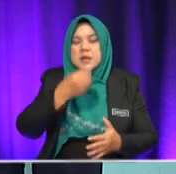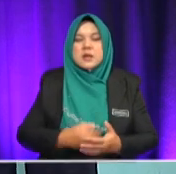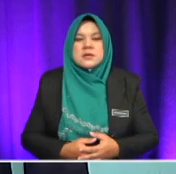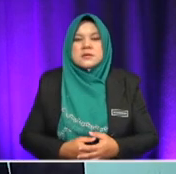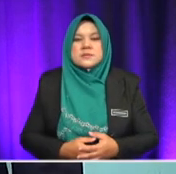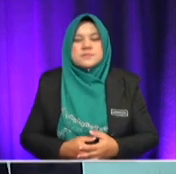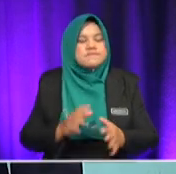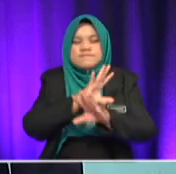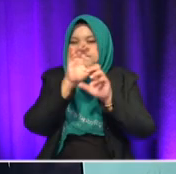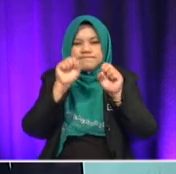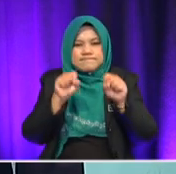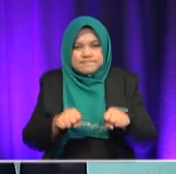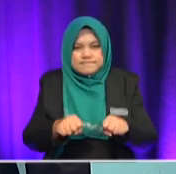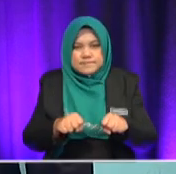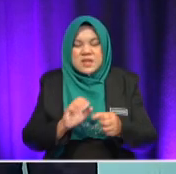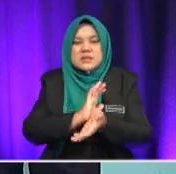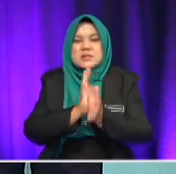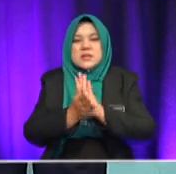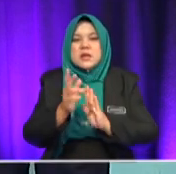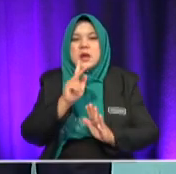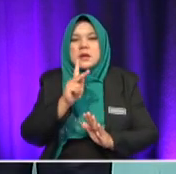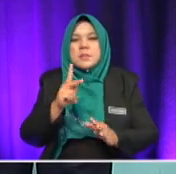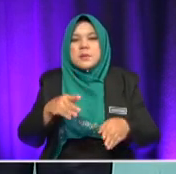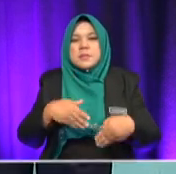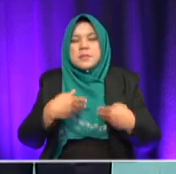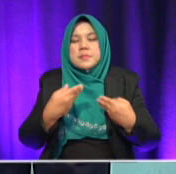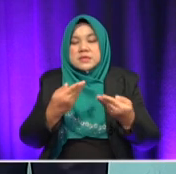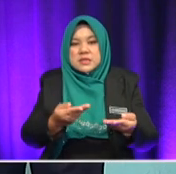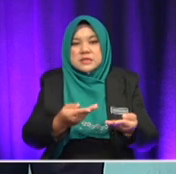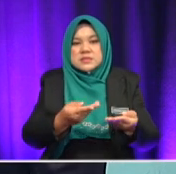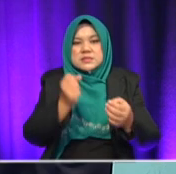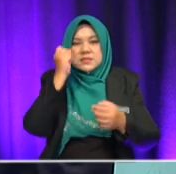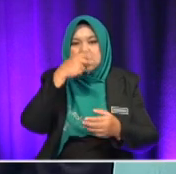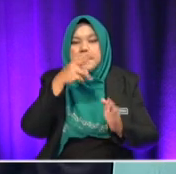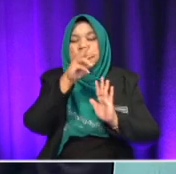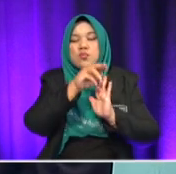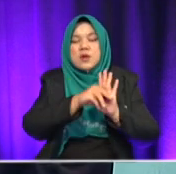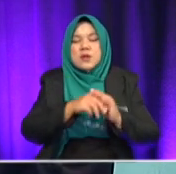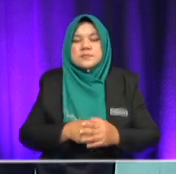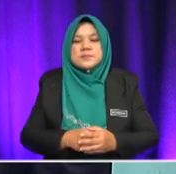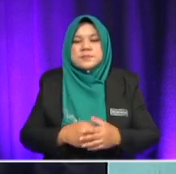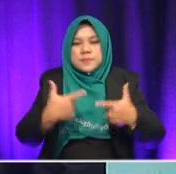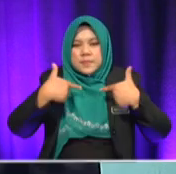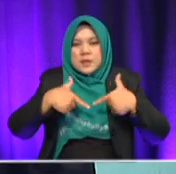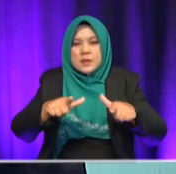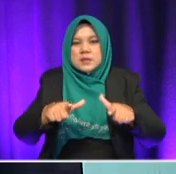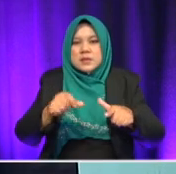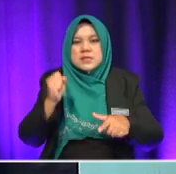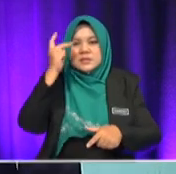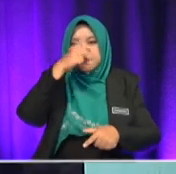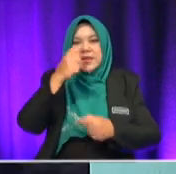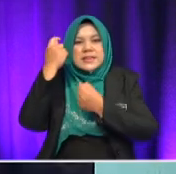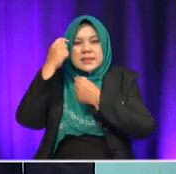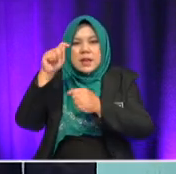tak boleh ya jadi akan memberikan kita menjadi sifat pemurah itu pertama yang kedua melahirkan sifat taat kepada Allah